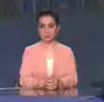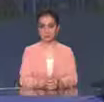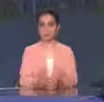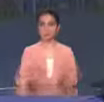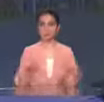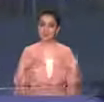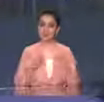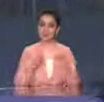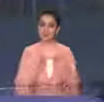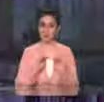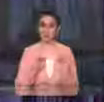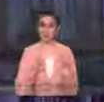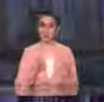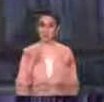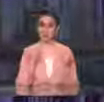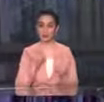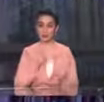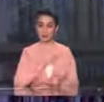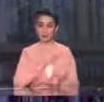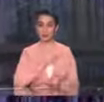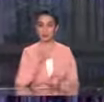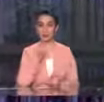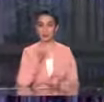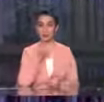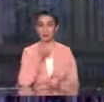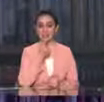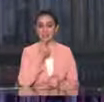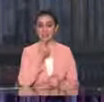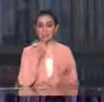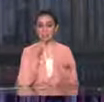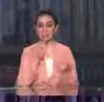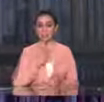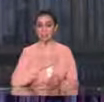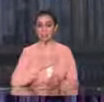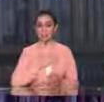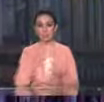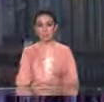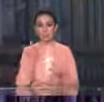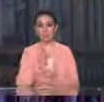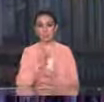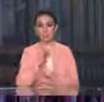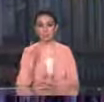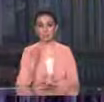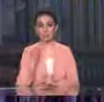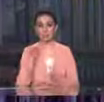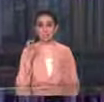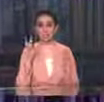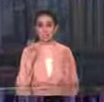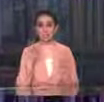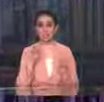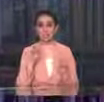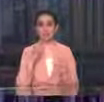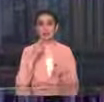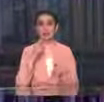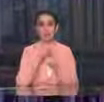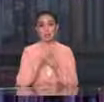здравствуйте ребята сегодня у нас русский язык и сегодня у нас очень интересная тема лексика